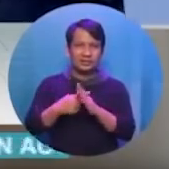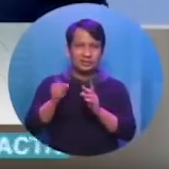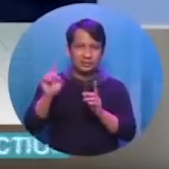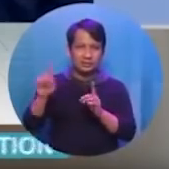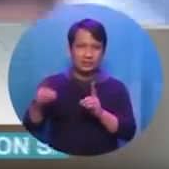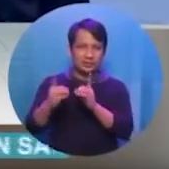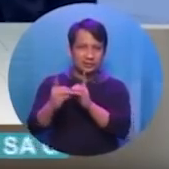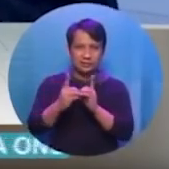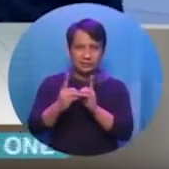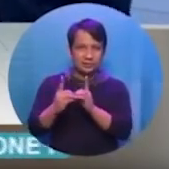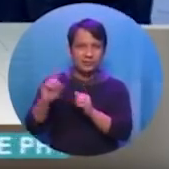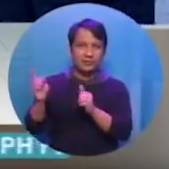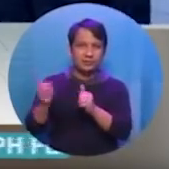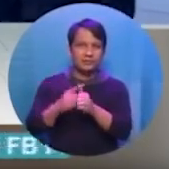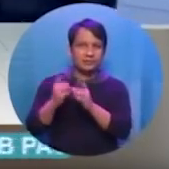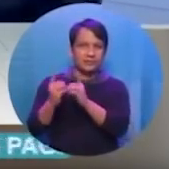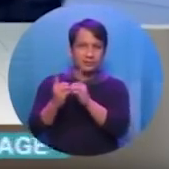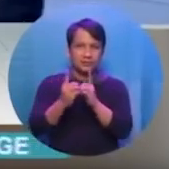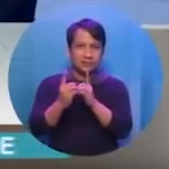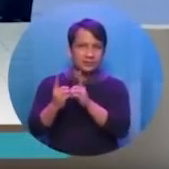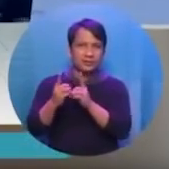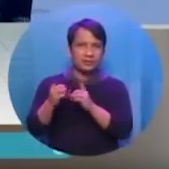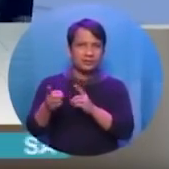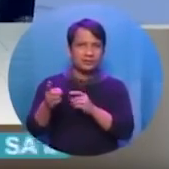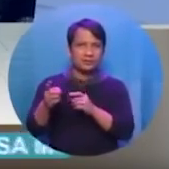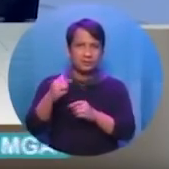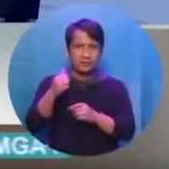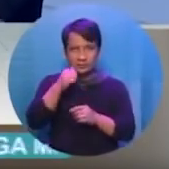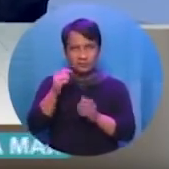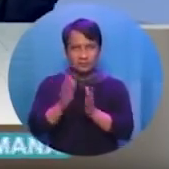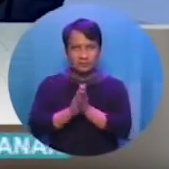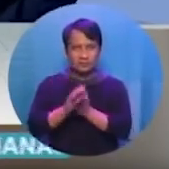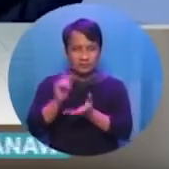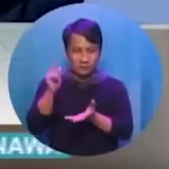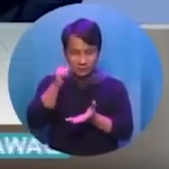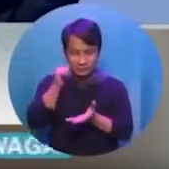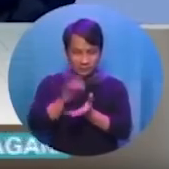ng misis ko. Aba! Maria.